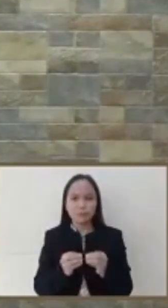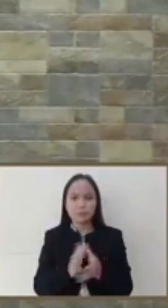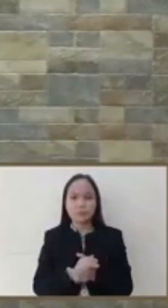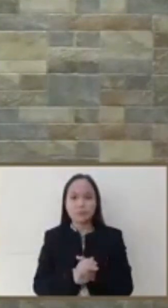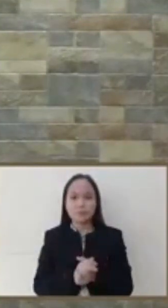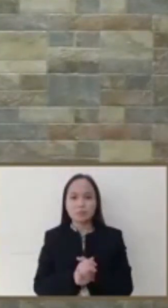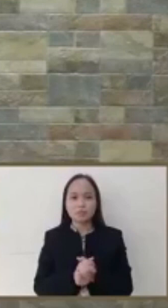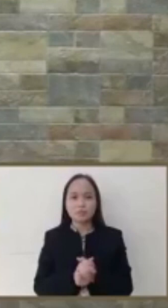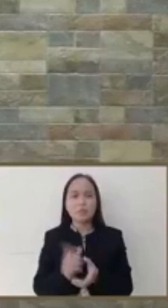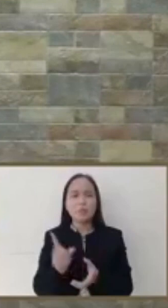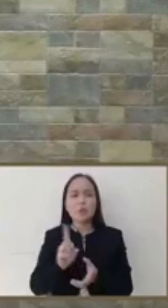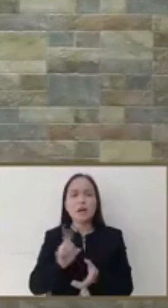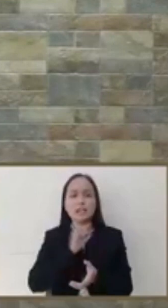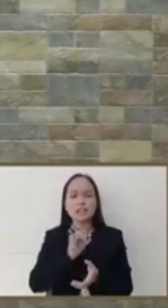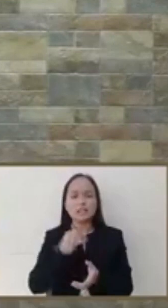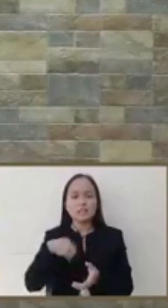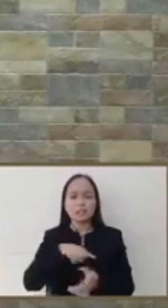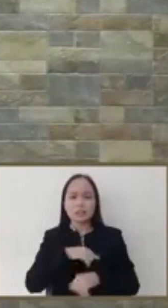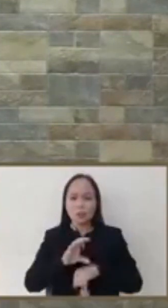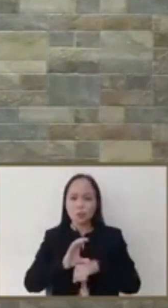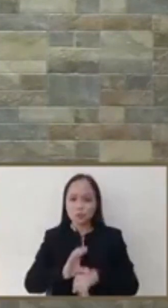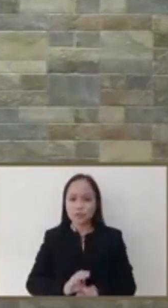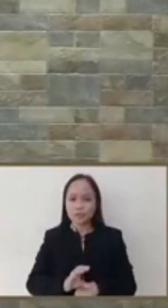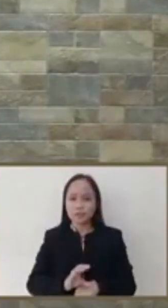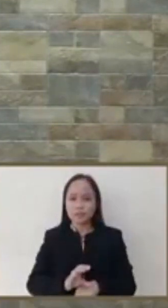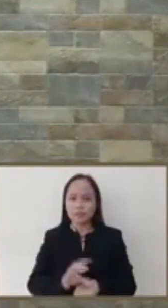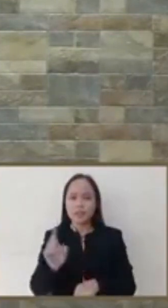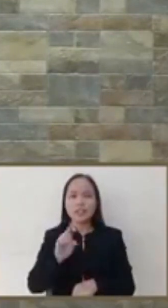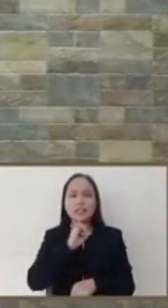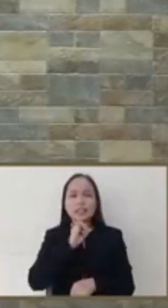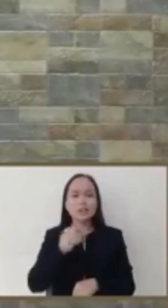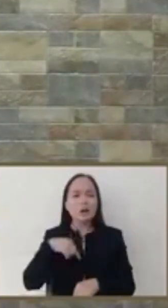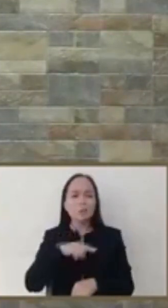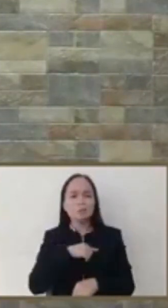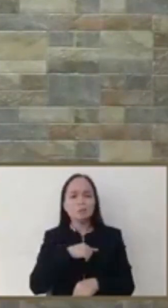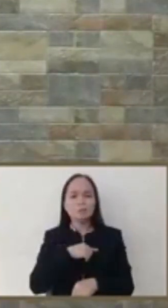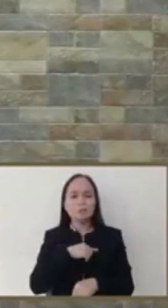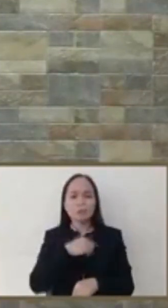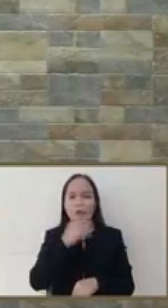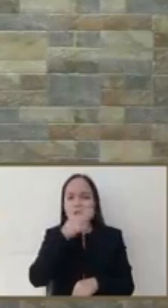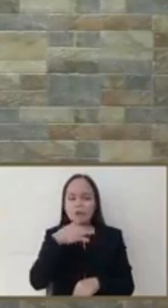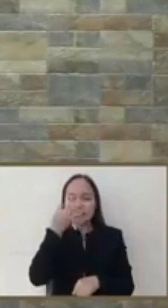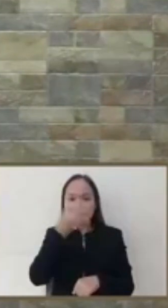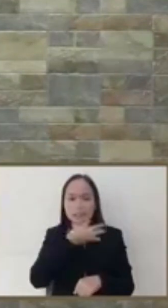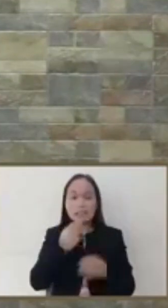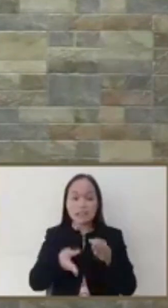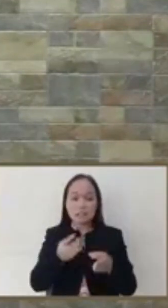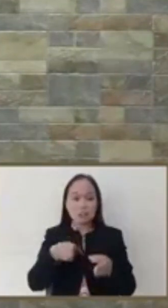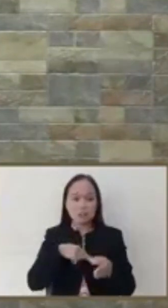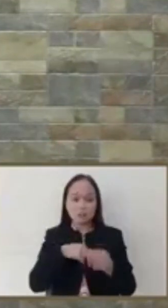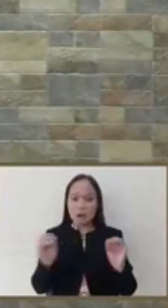Ano ang ating condition? Ano ang ating itsura pag wala na sa atin yung pinagmamalaki nating